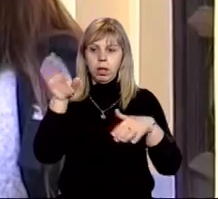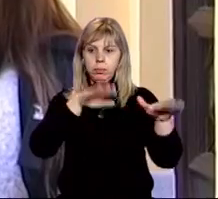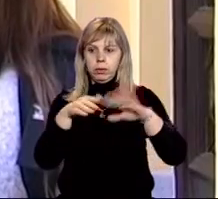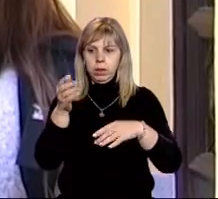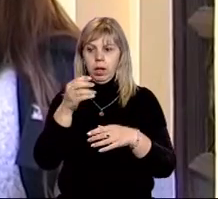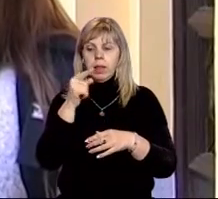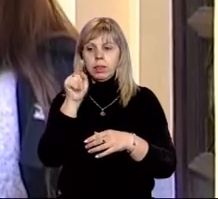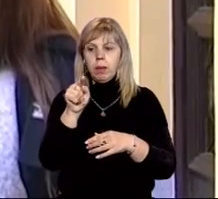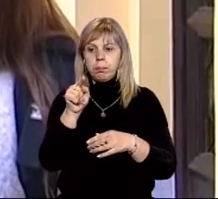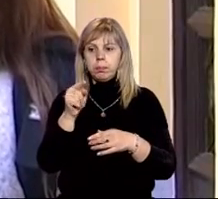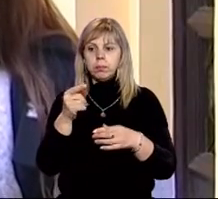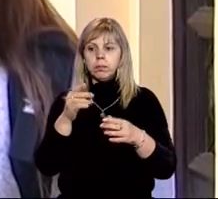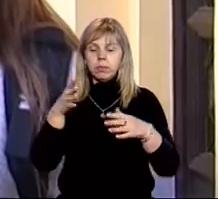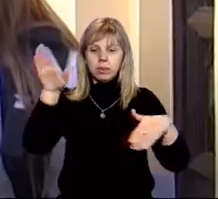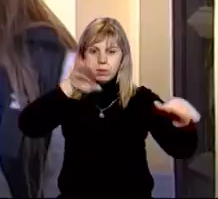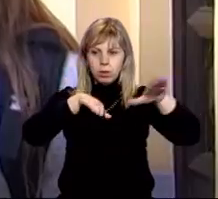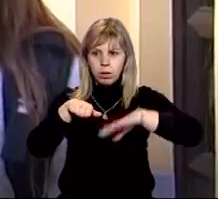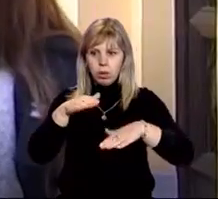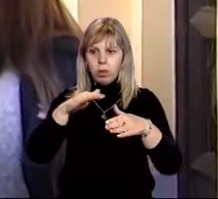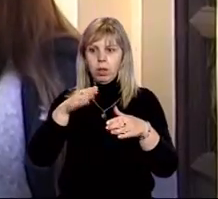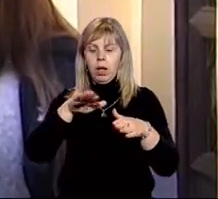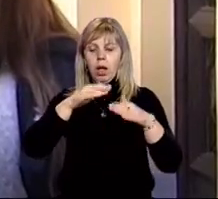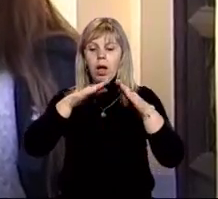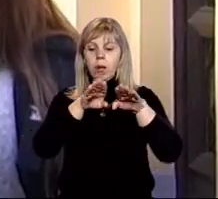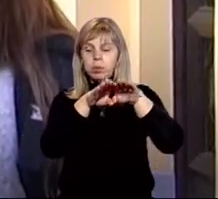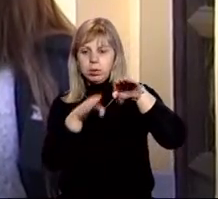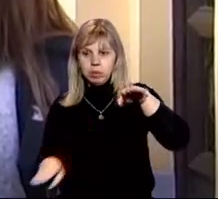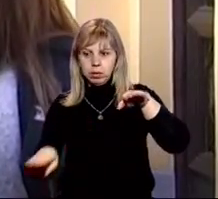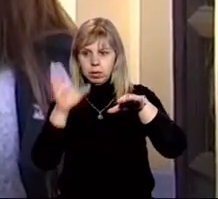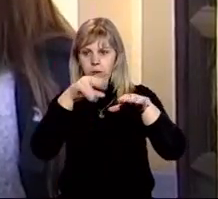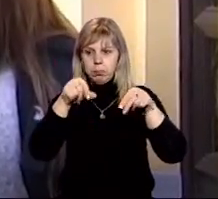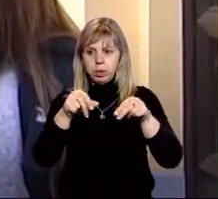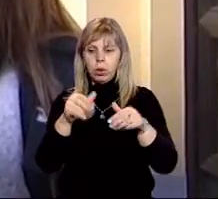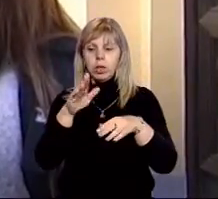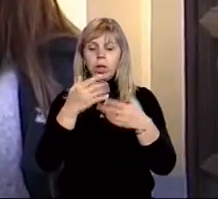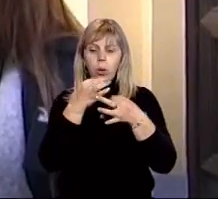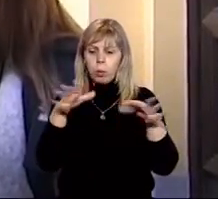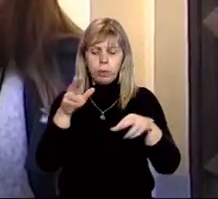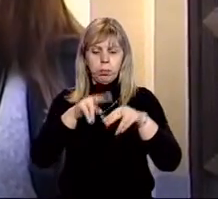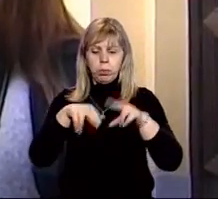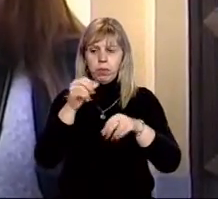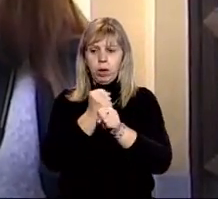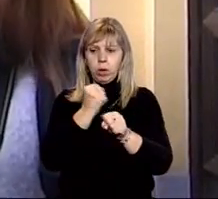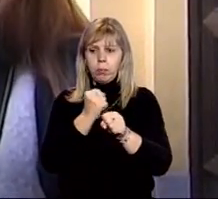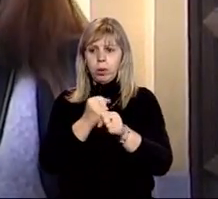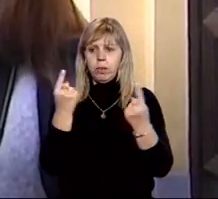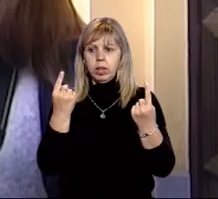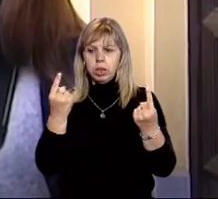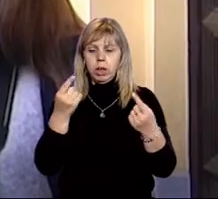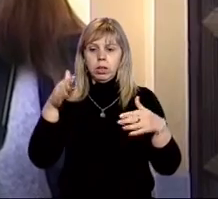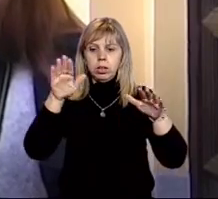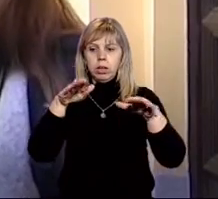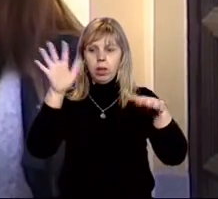хребет. Там круті схили, сувонебезпечна територія, і будь-які будівельні роботи, враховуючи величезну кількість